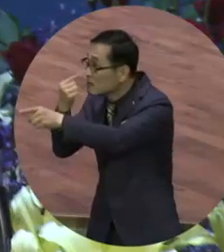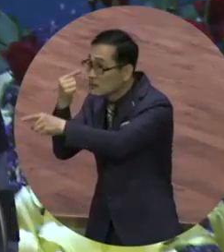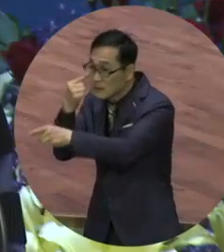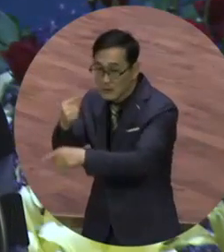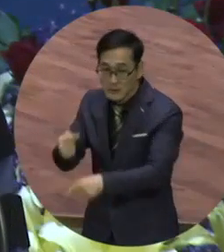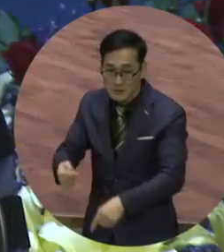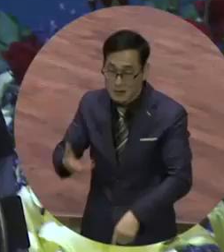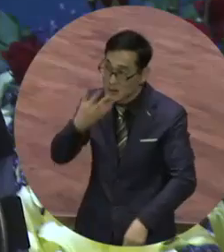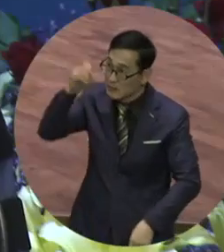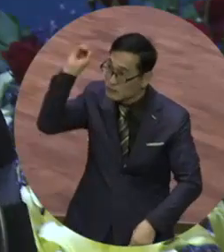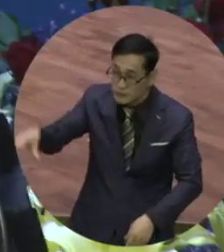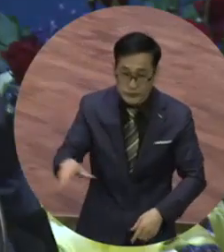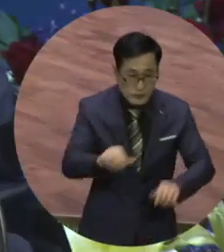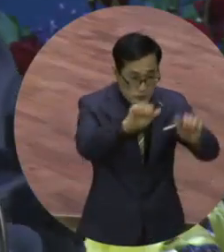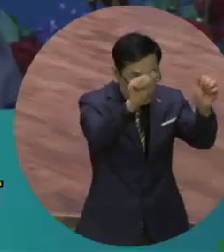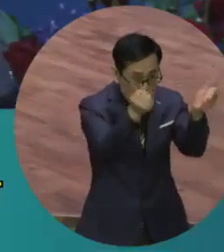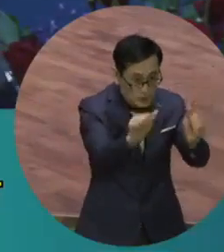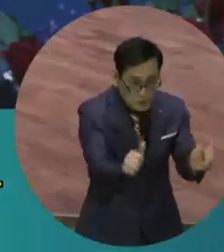21절 보세요.